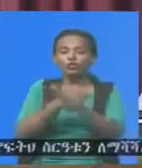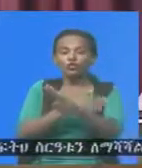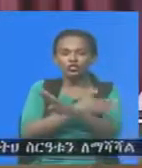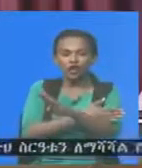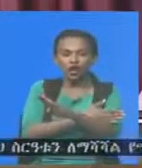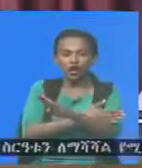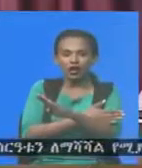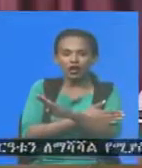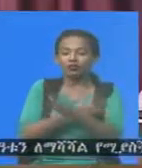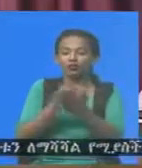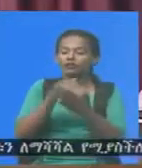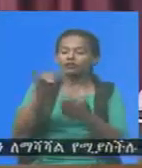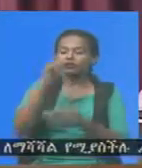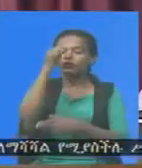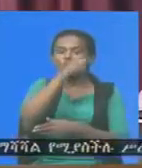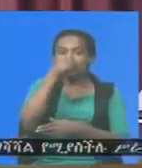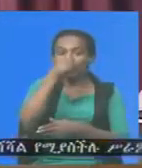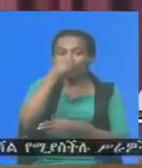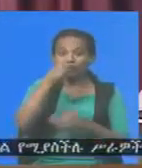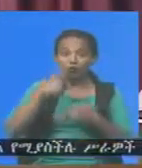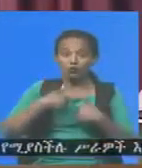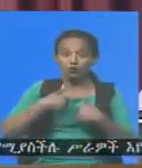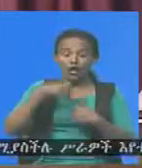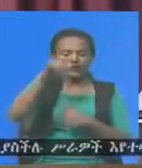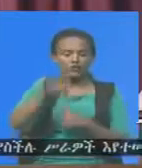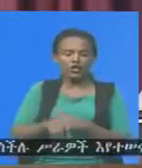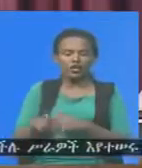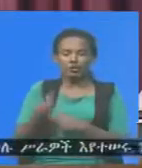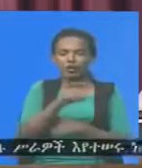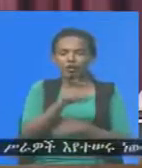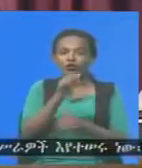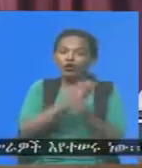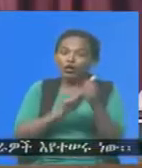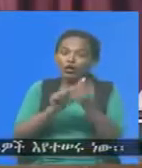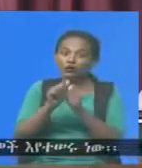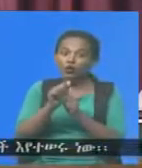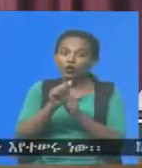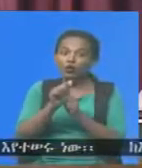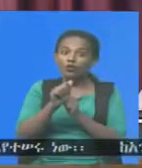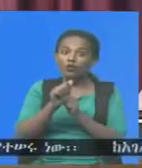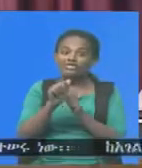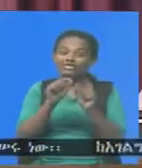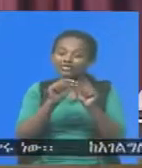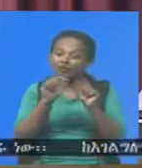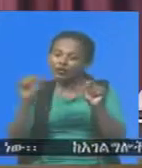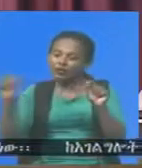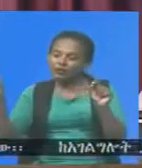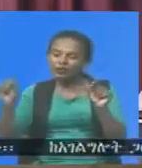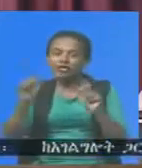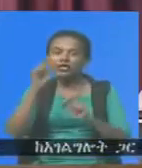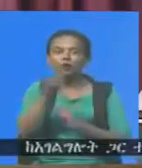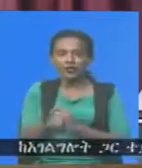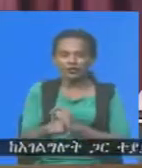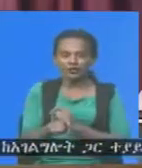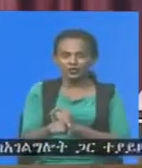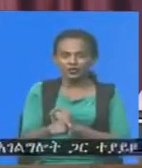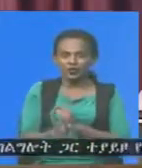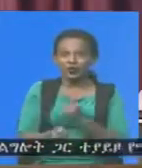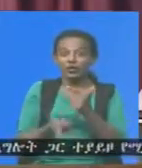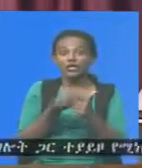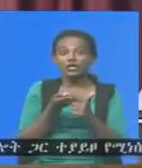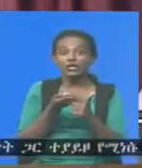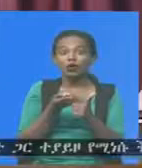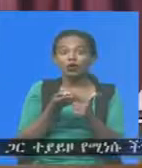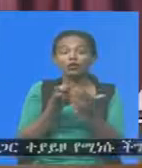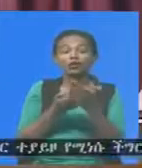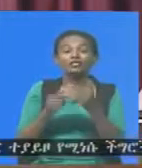ለእንደ ኢትዮጵያ ያሉ ሀገራት አስፈላጊ መሆናቸው ቀድሞ ሊሰመርበት ይገባል። ሁለተኛው ከዚህ